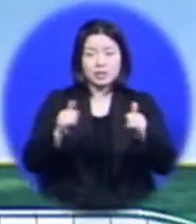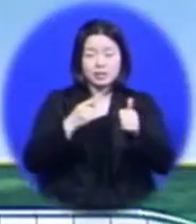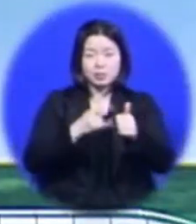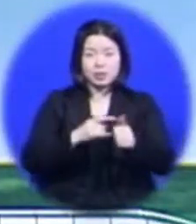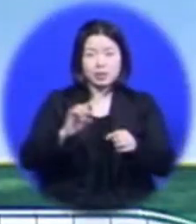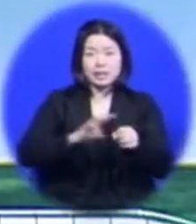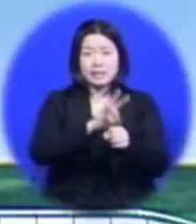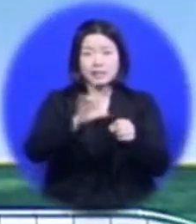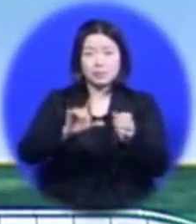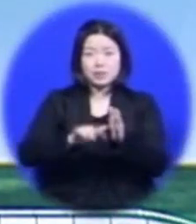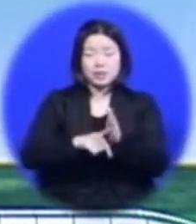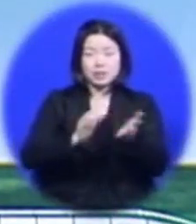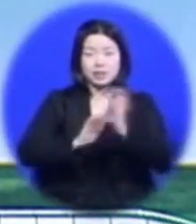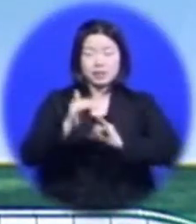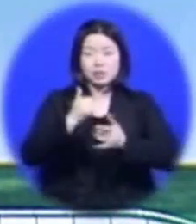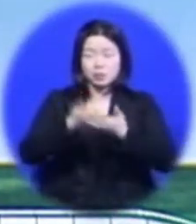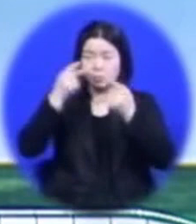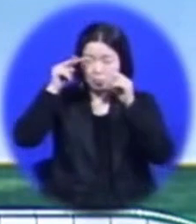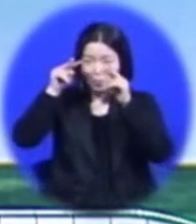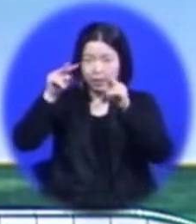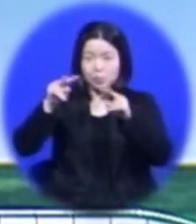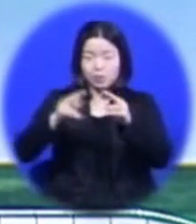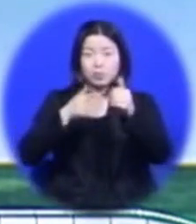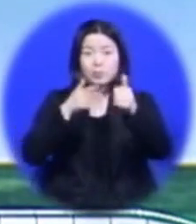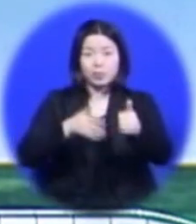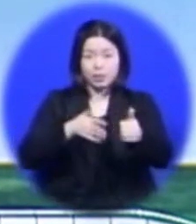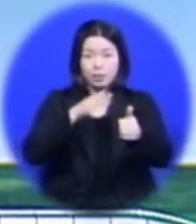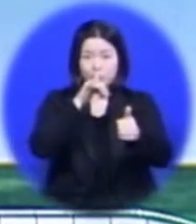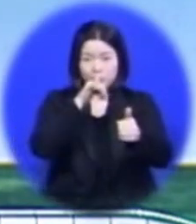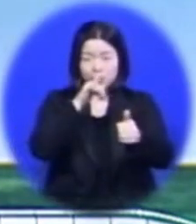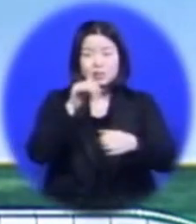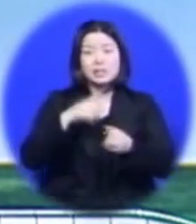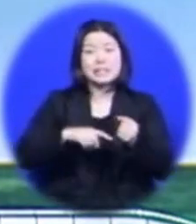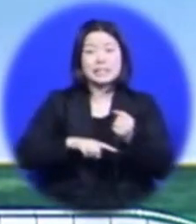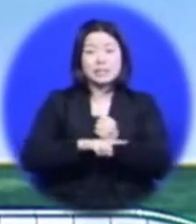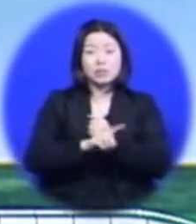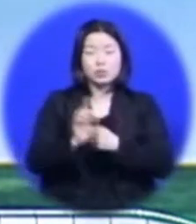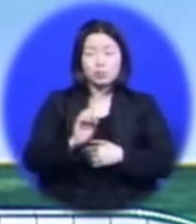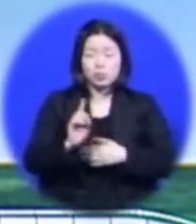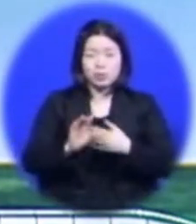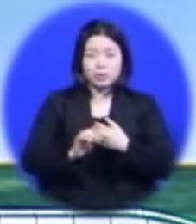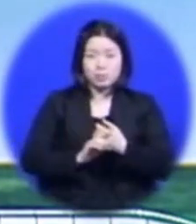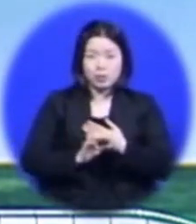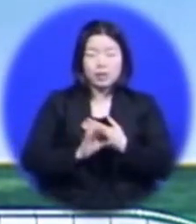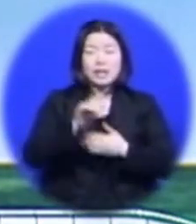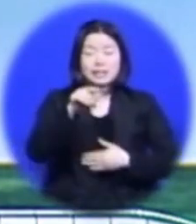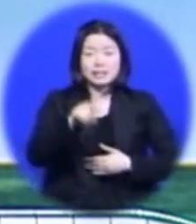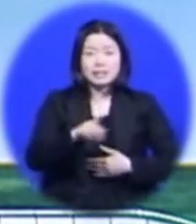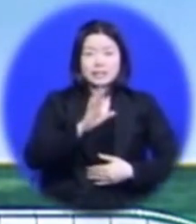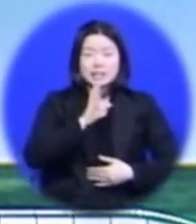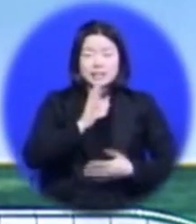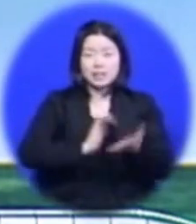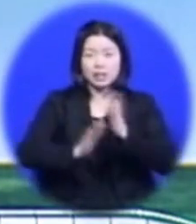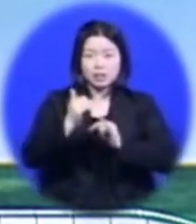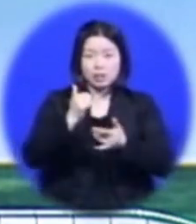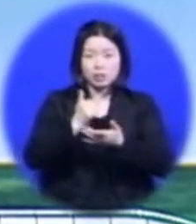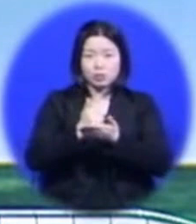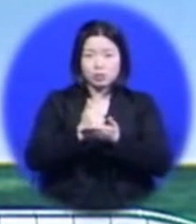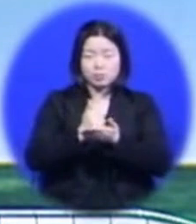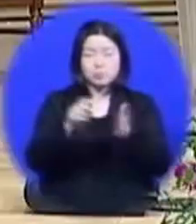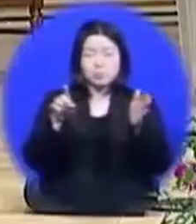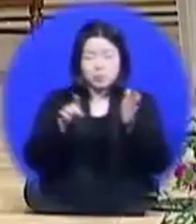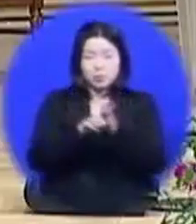예수님을 바라보시라고 그렇게 권해드리는 것은 그것이 진정으로 예수님을 믿는 것이기 때문이라고 확신하기